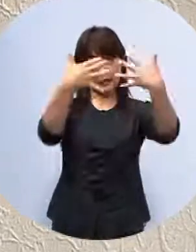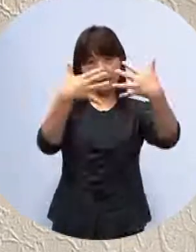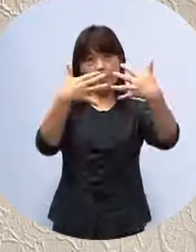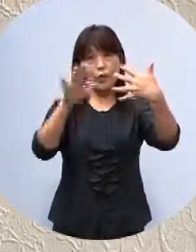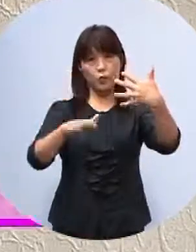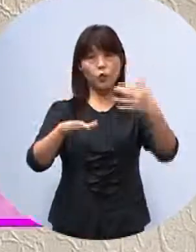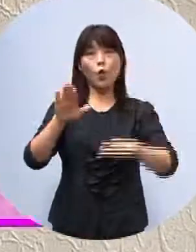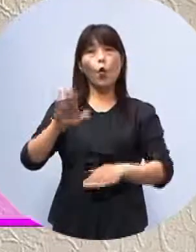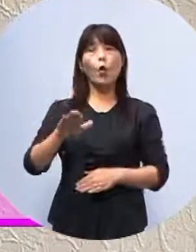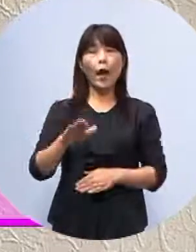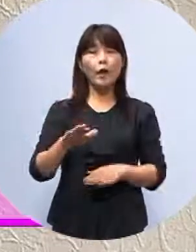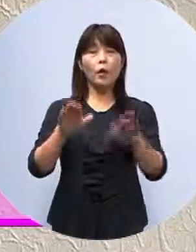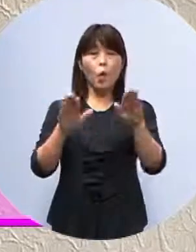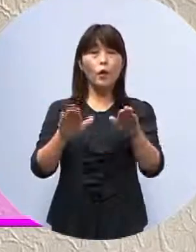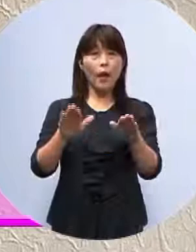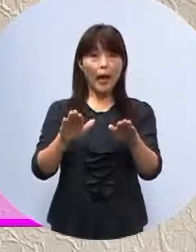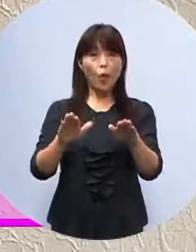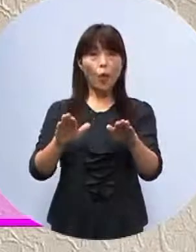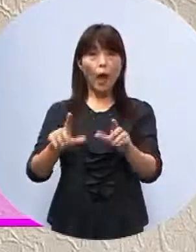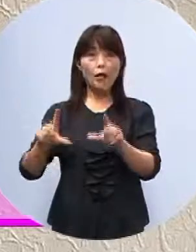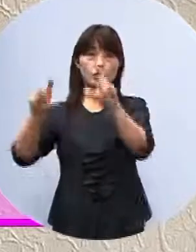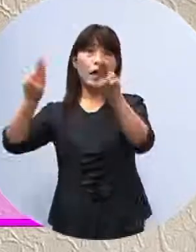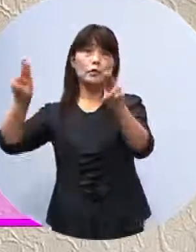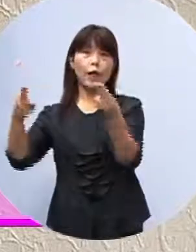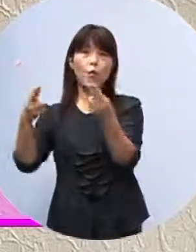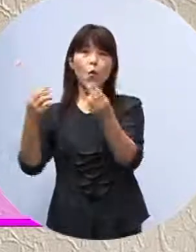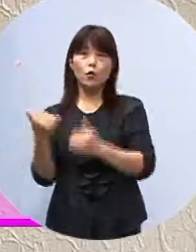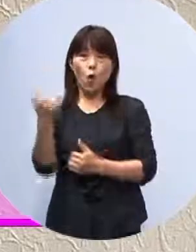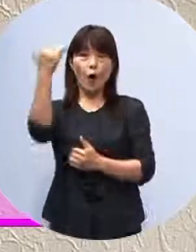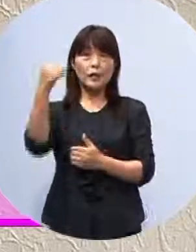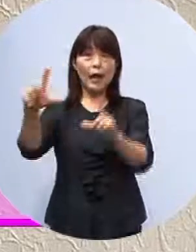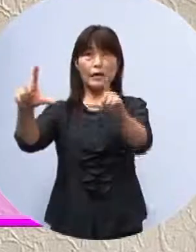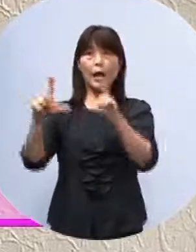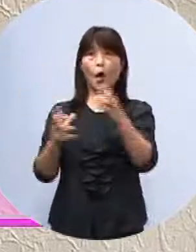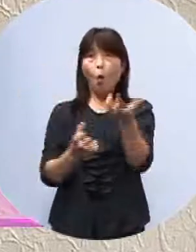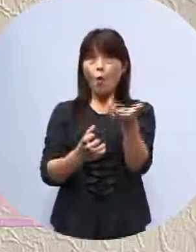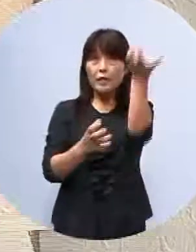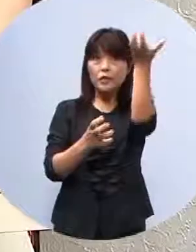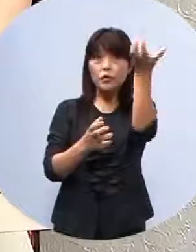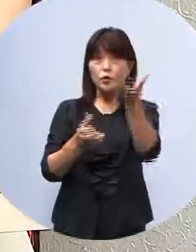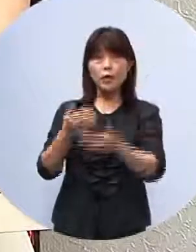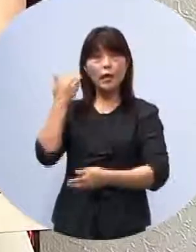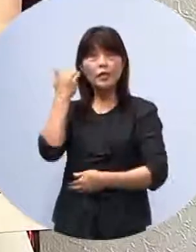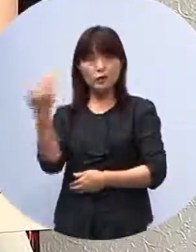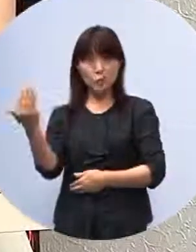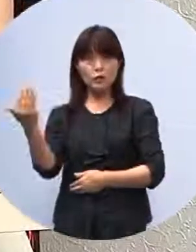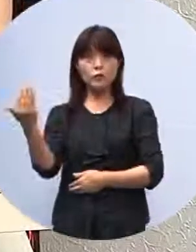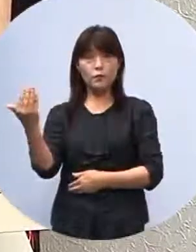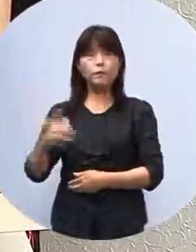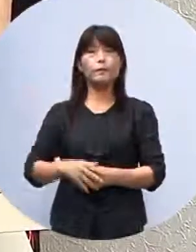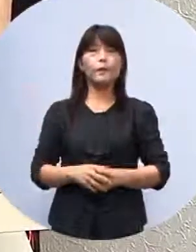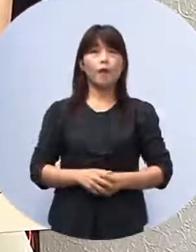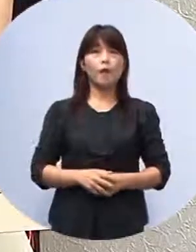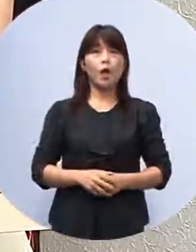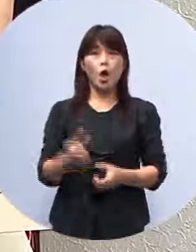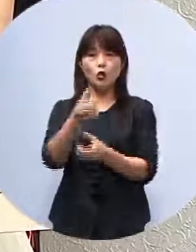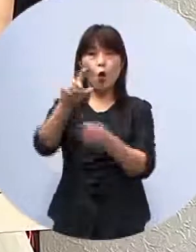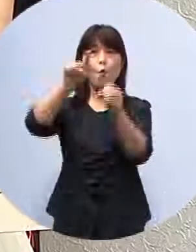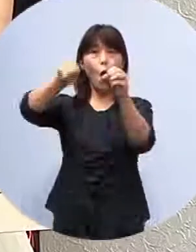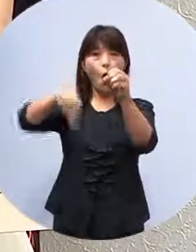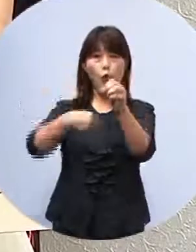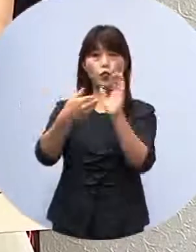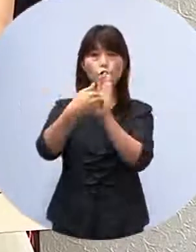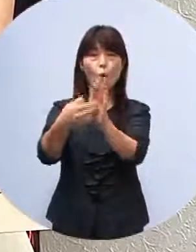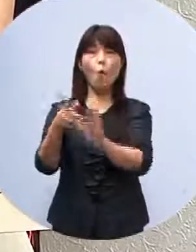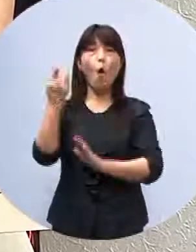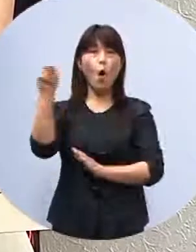。今回は住宅用火災警報器について伺います。スタジオには消防局予